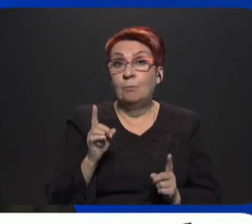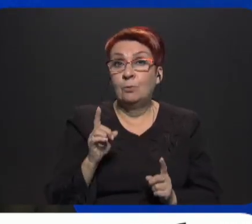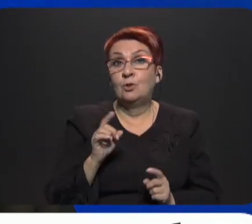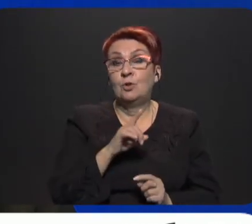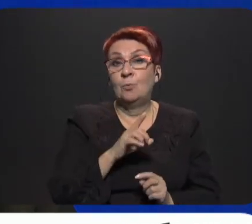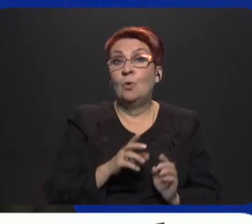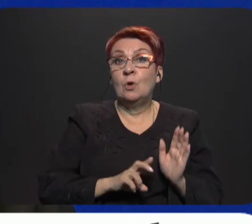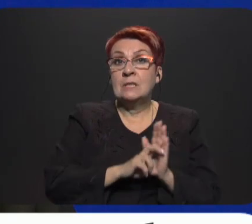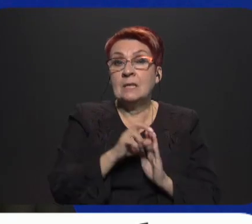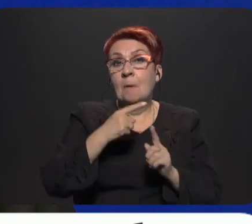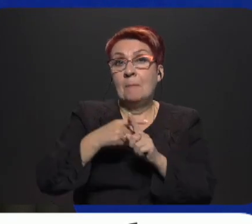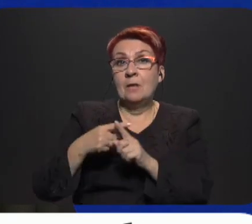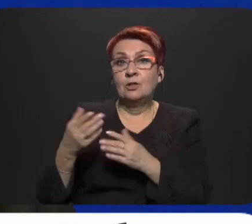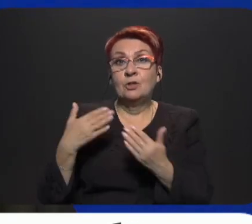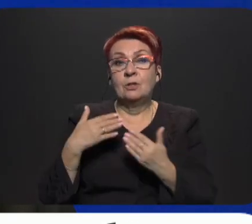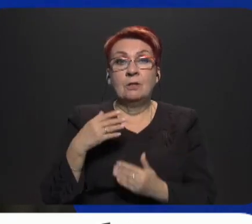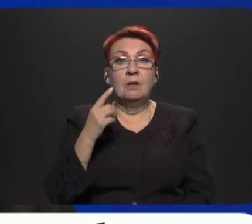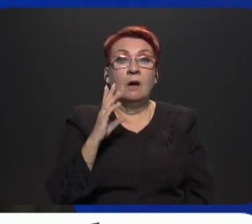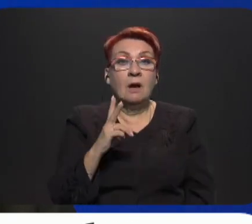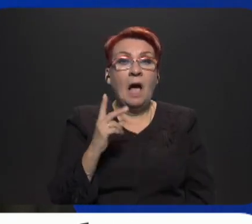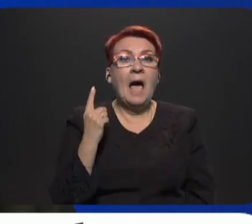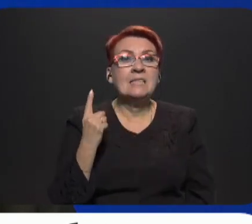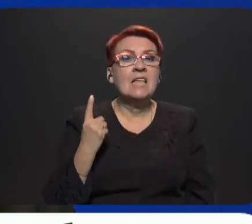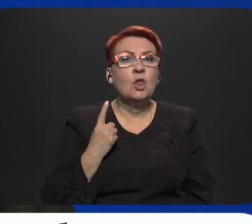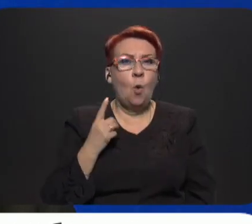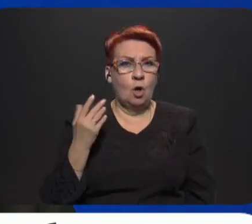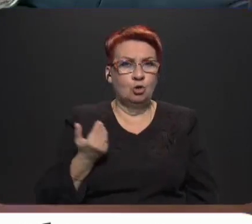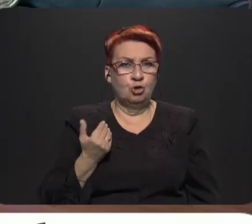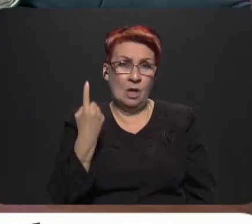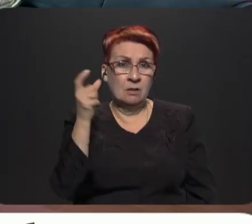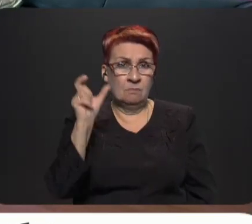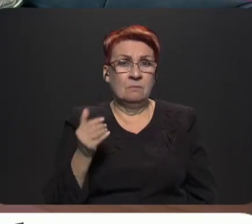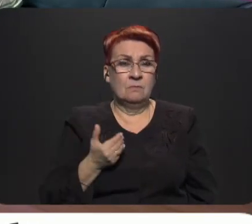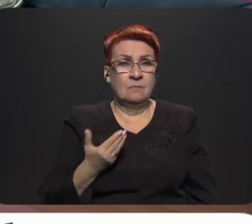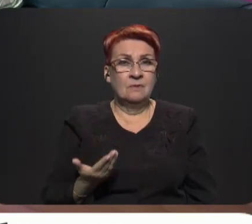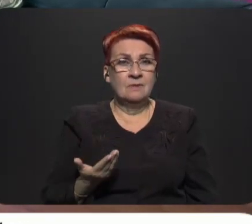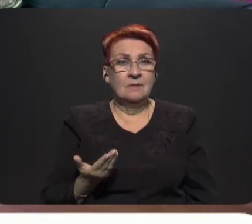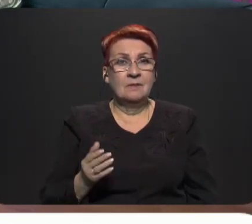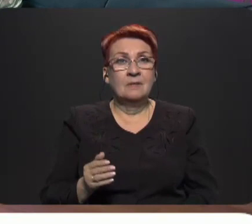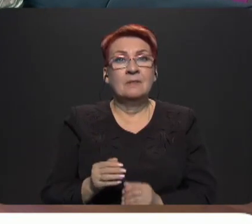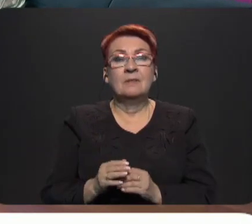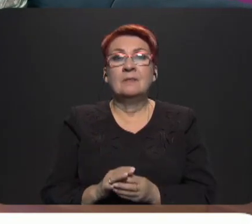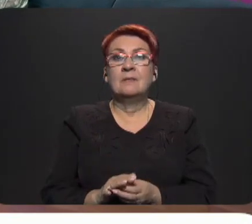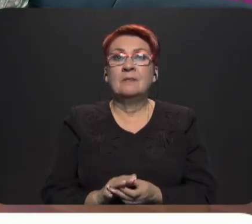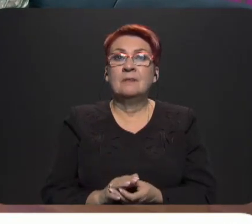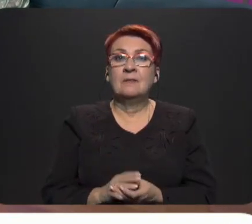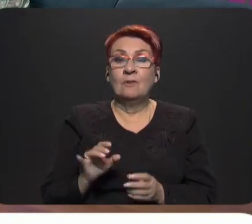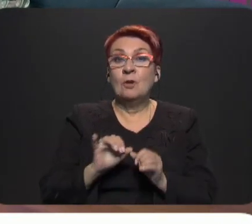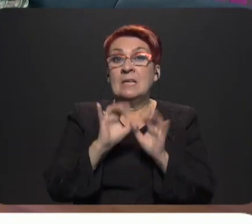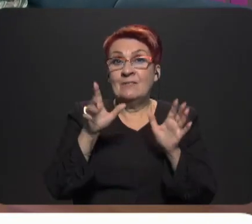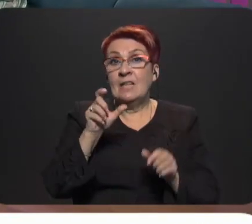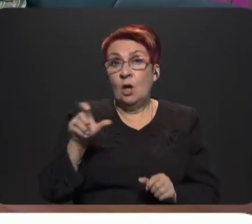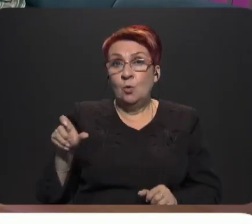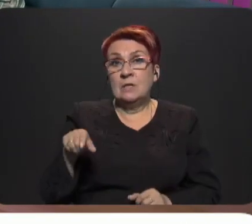вот положительное отношение к одинокой жизни? Вот святые люди, они же в основном все вели одинокий образ